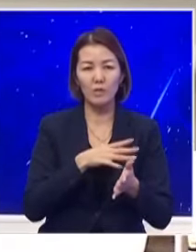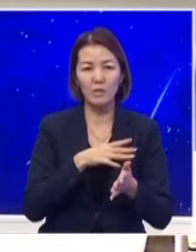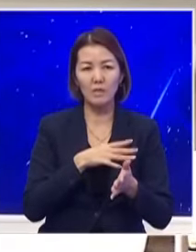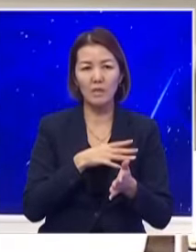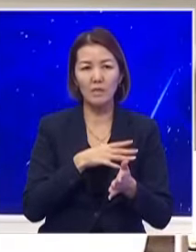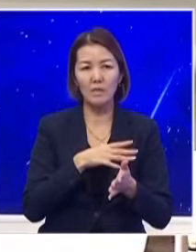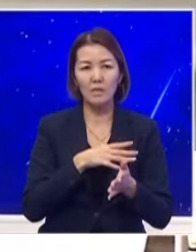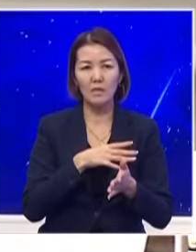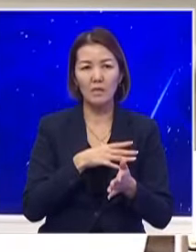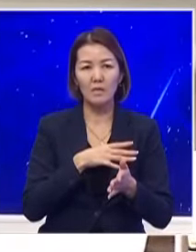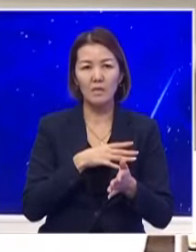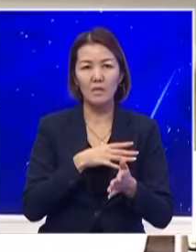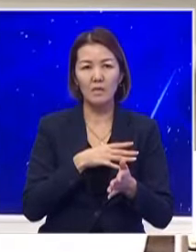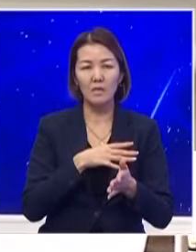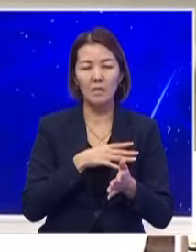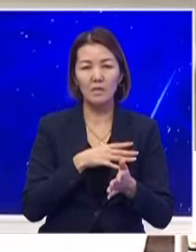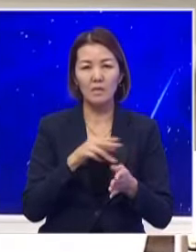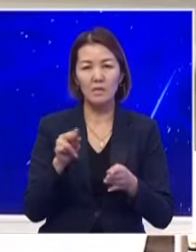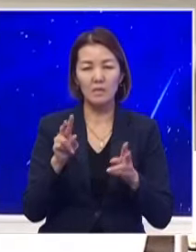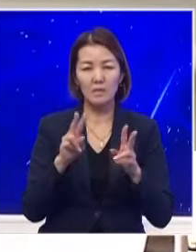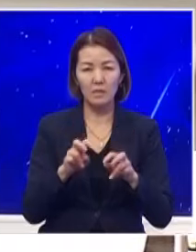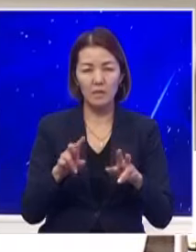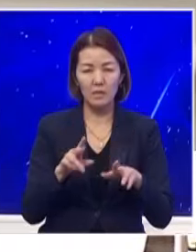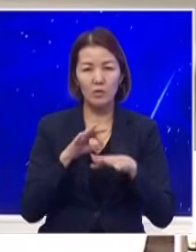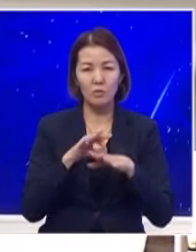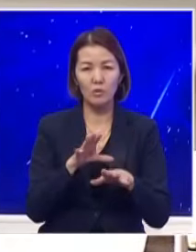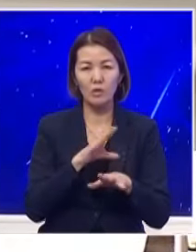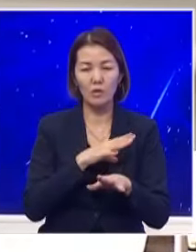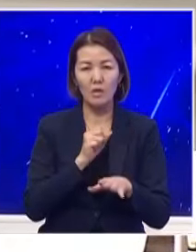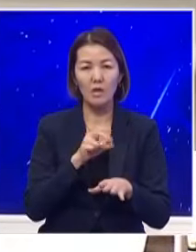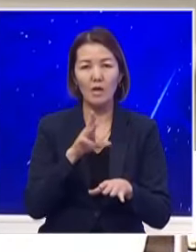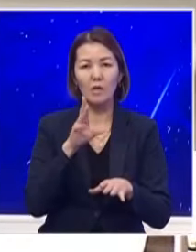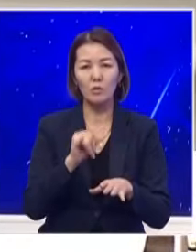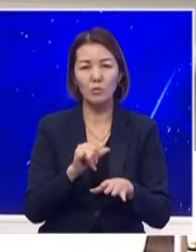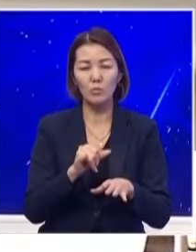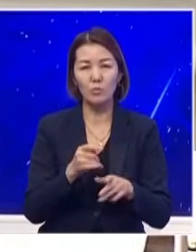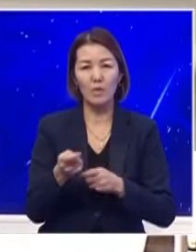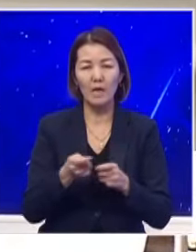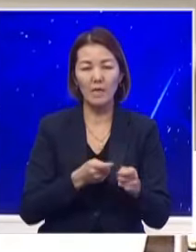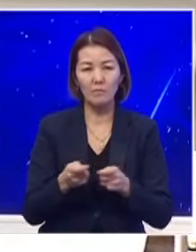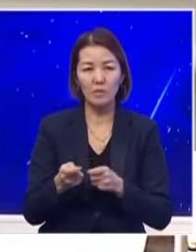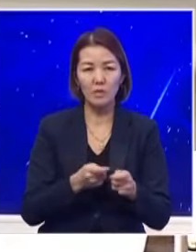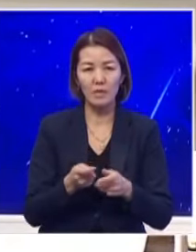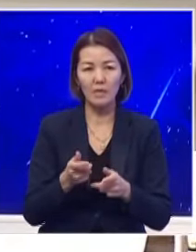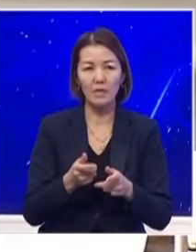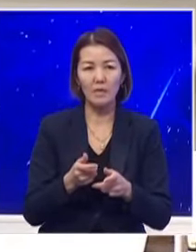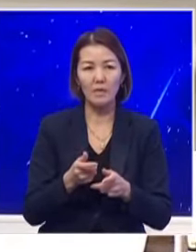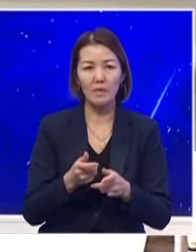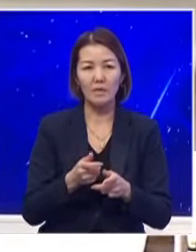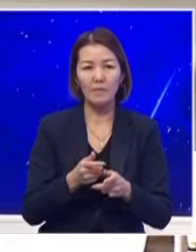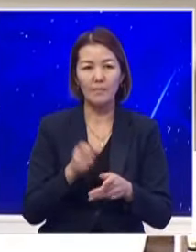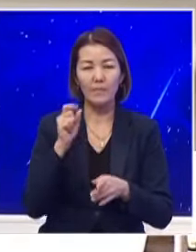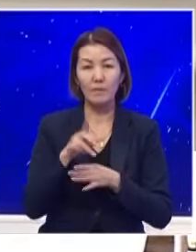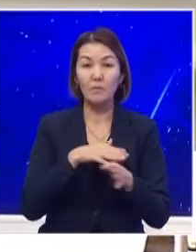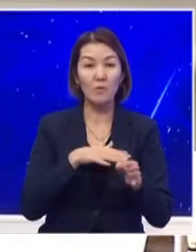нұсқама келтірген болатын. Алайда Ақсу ауданының әкімшілігі нұсқаманы